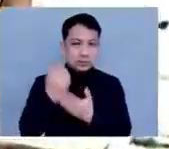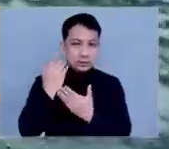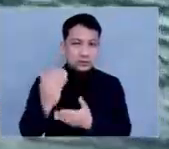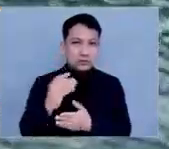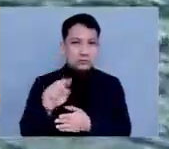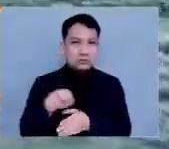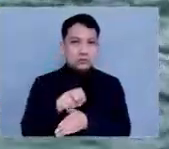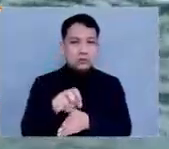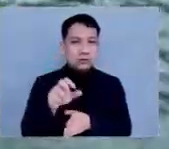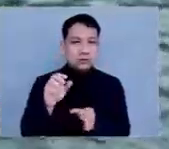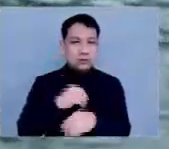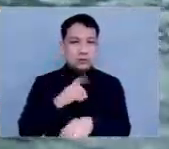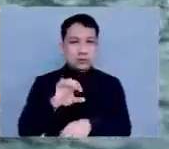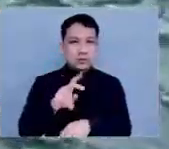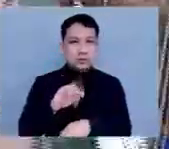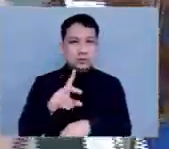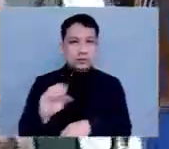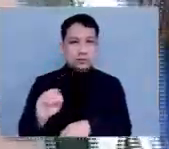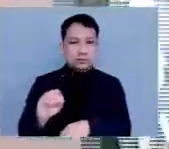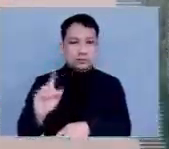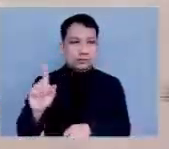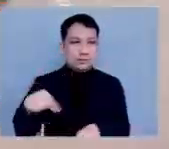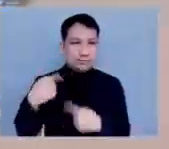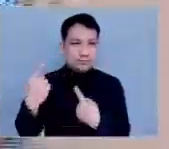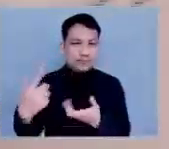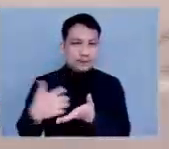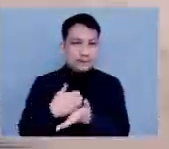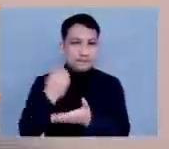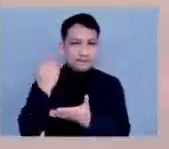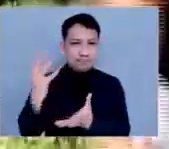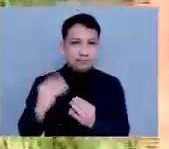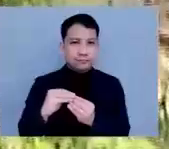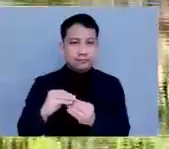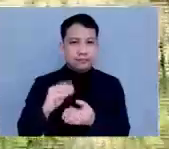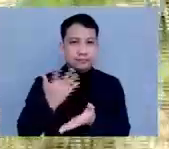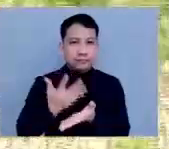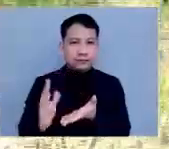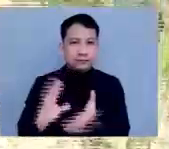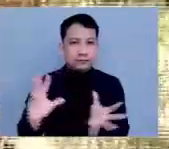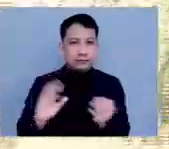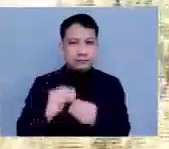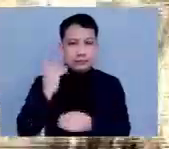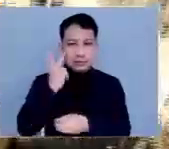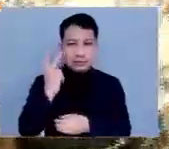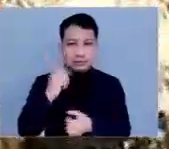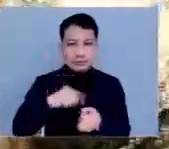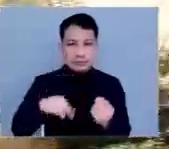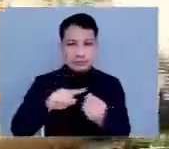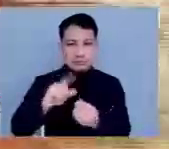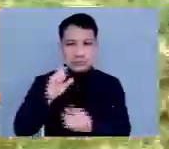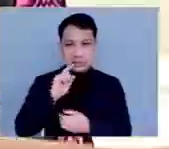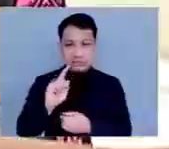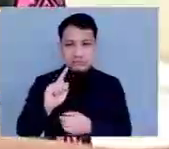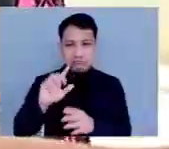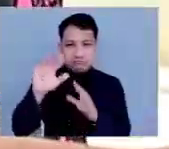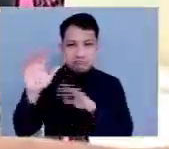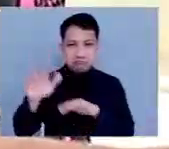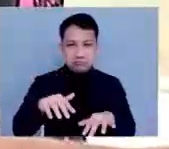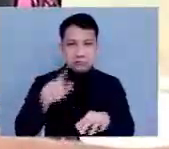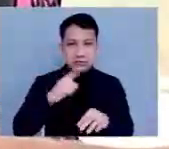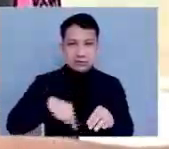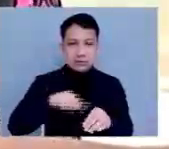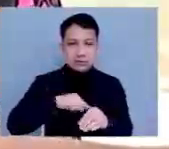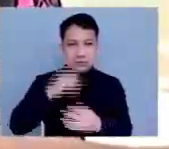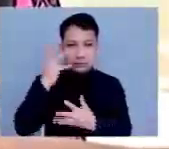tourism officer ng El Nido, madalas inaanod sa kanila ang mga kalat galing sa ibang bansa tuwing maulan ang panahon. It would